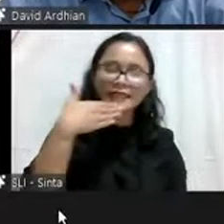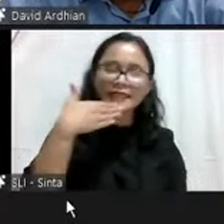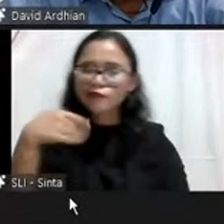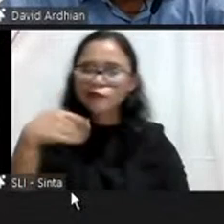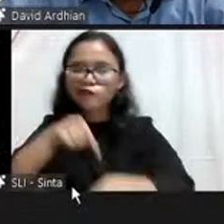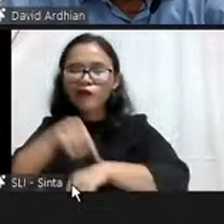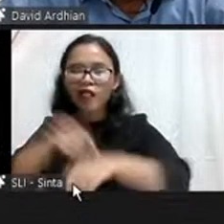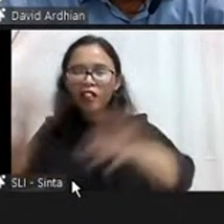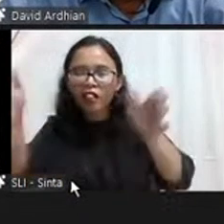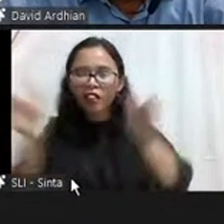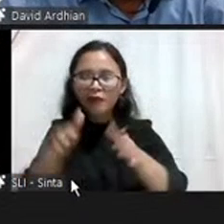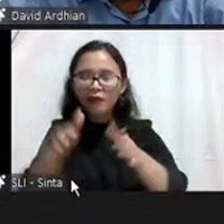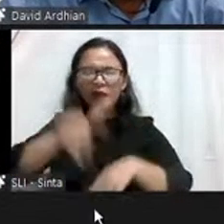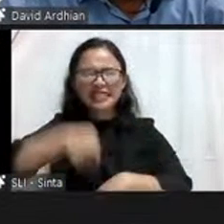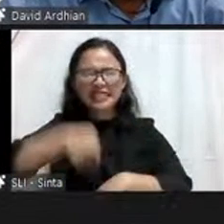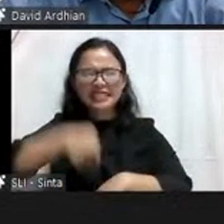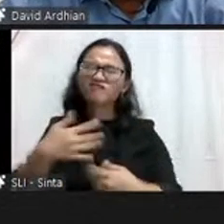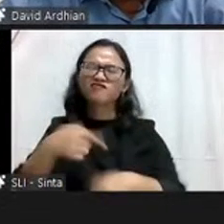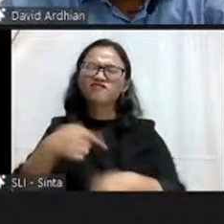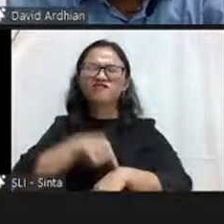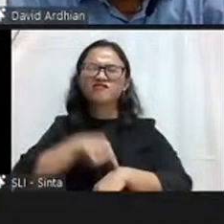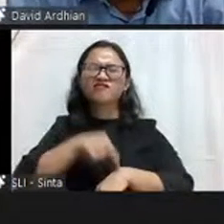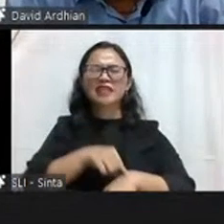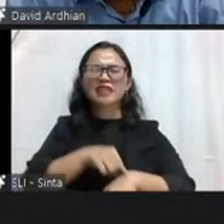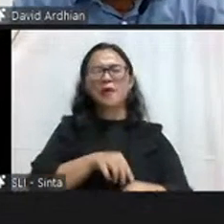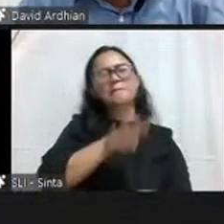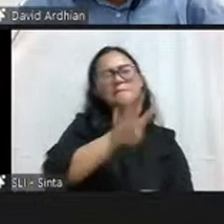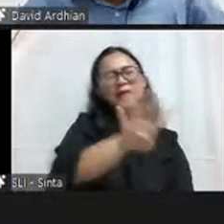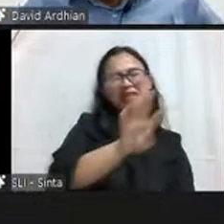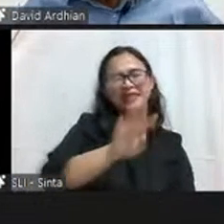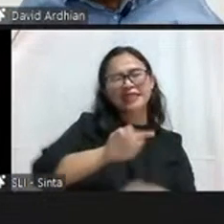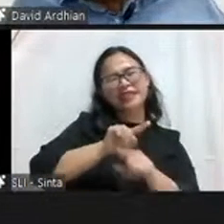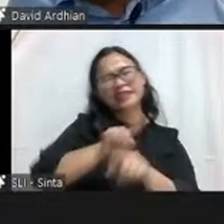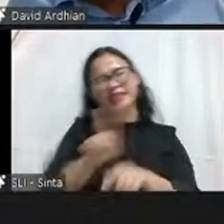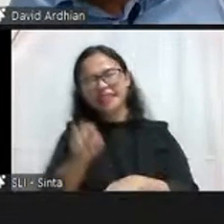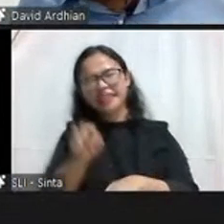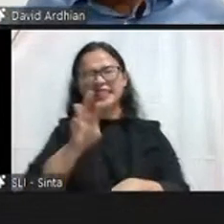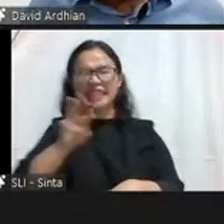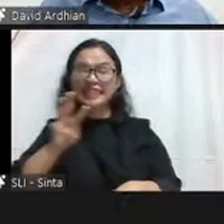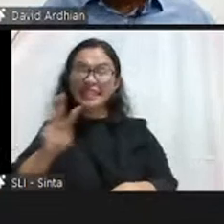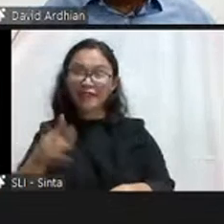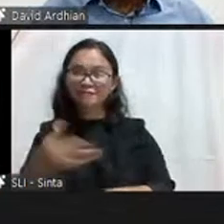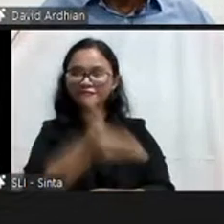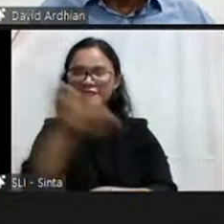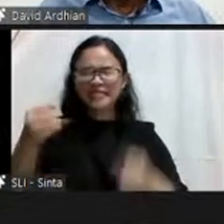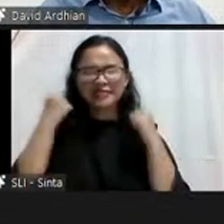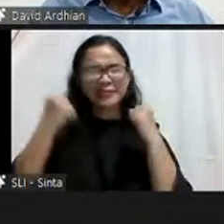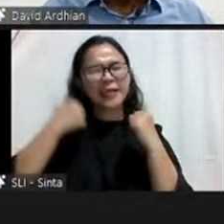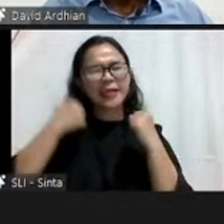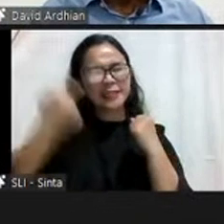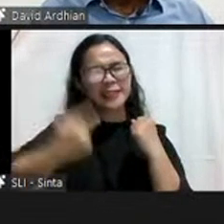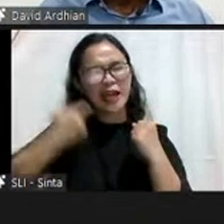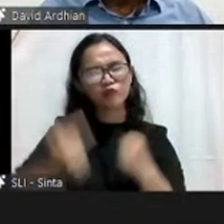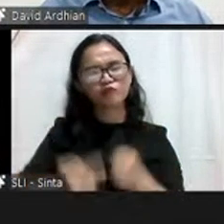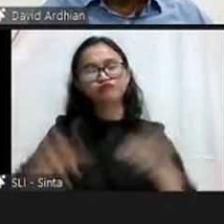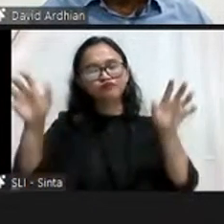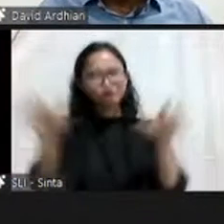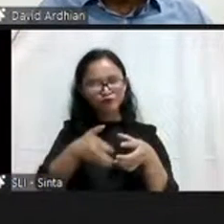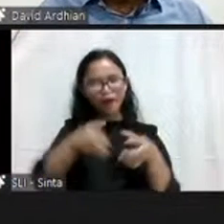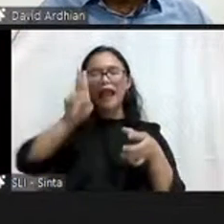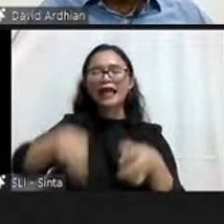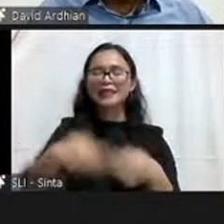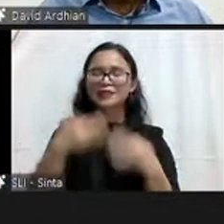pukul e 433 Waktu Indonesia Barat sehat selalu Semoga kita bisa berjumpa lagi di lain